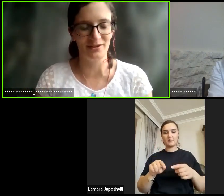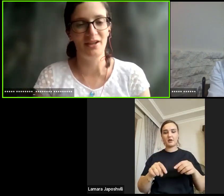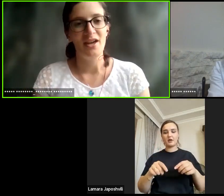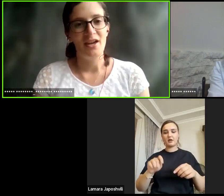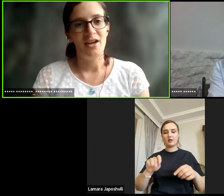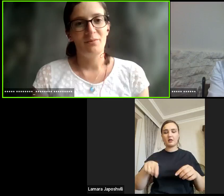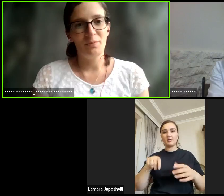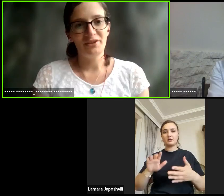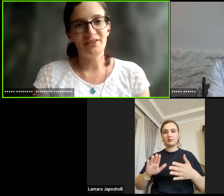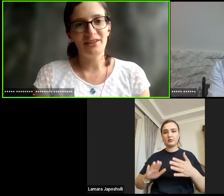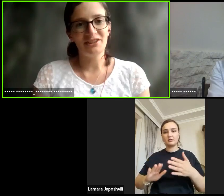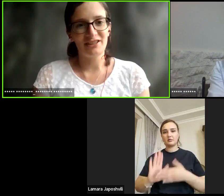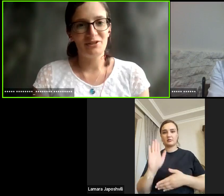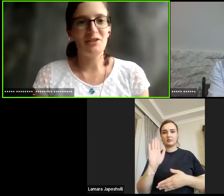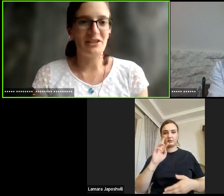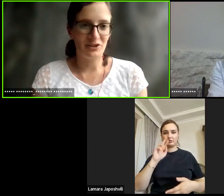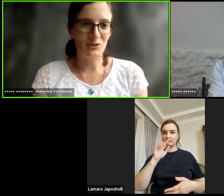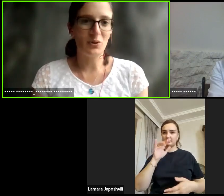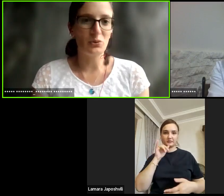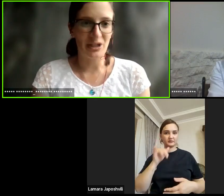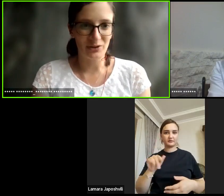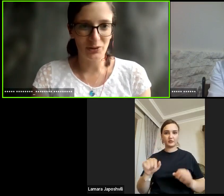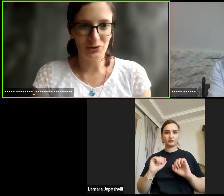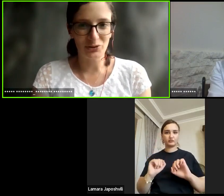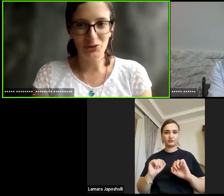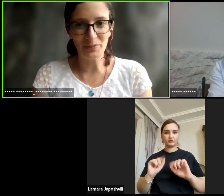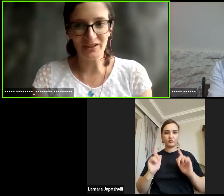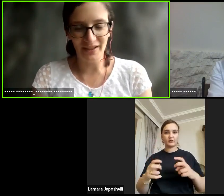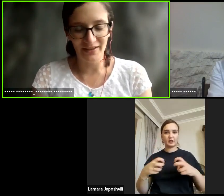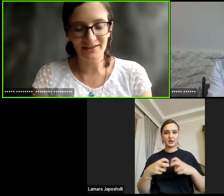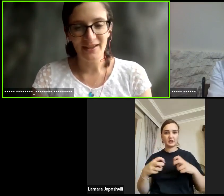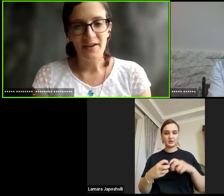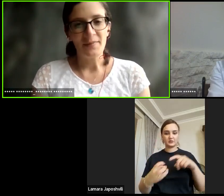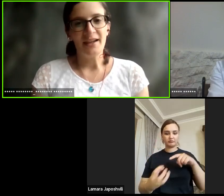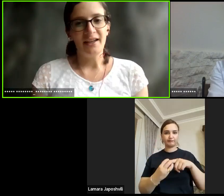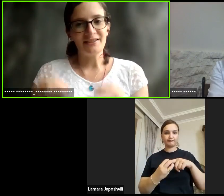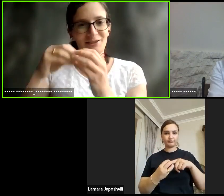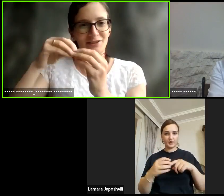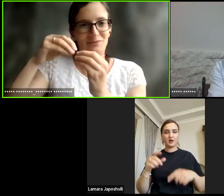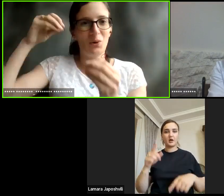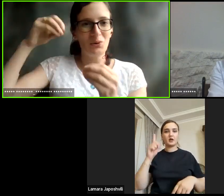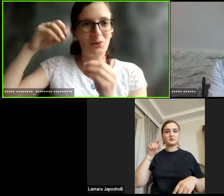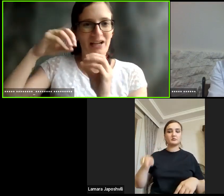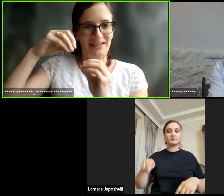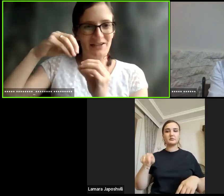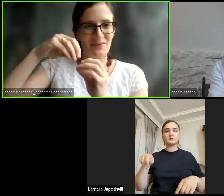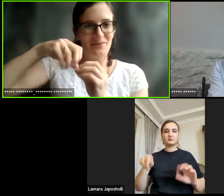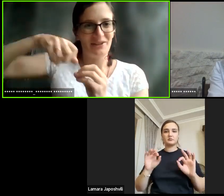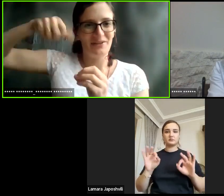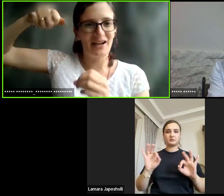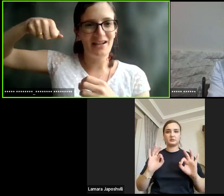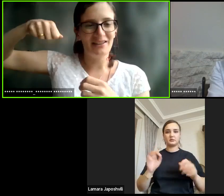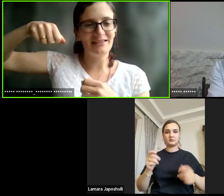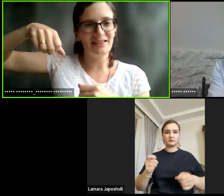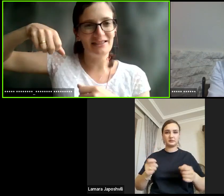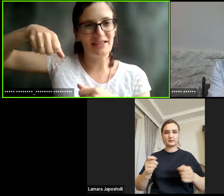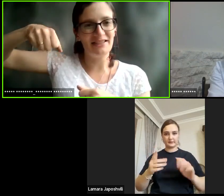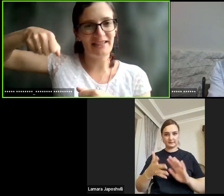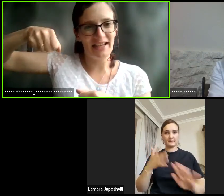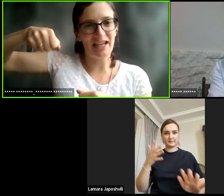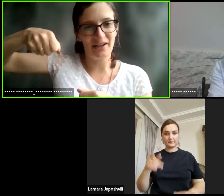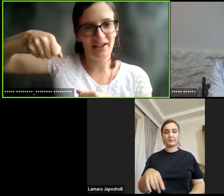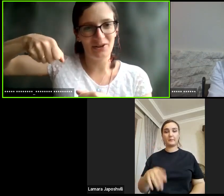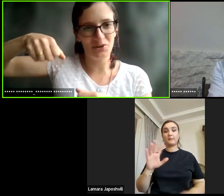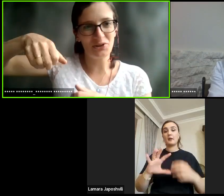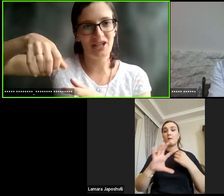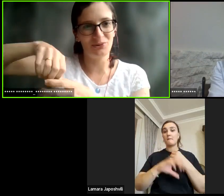გასრიალების მომენტი და შესაბამისად პაციენტი უფრო უსაფრთხოდ გრძნობს ხელს. ეს ბოლო გასაგებია, მაგრამ სადაც